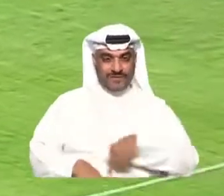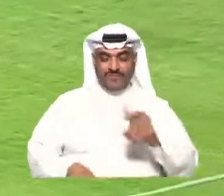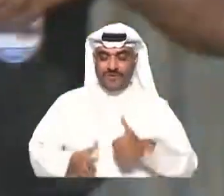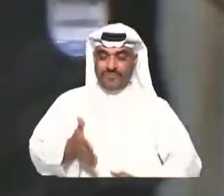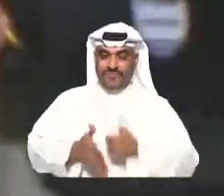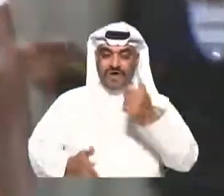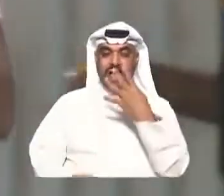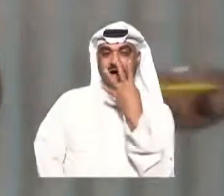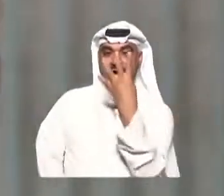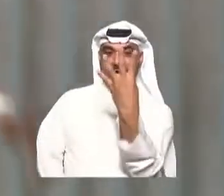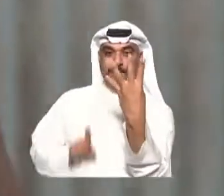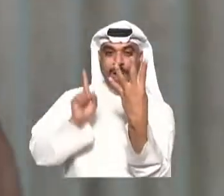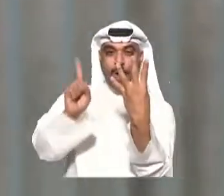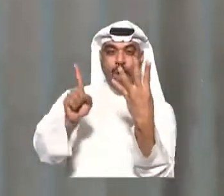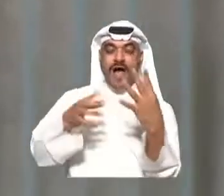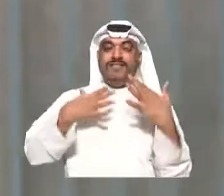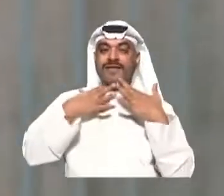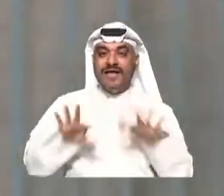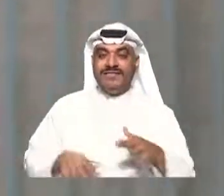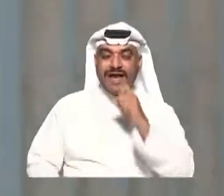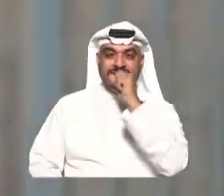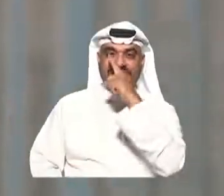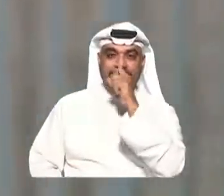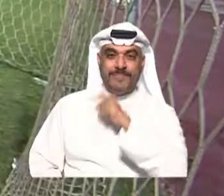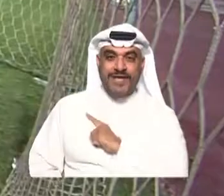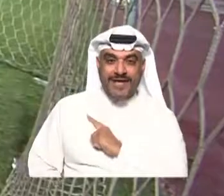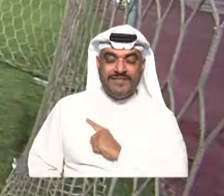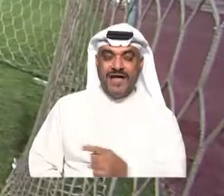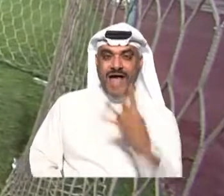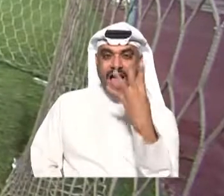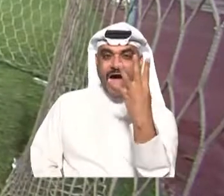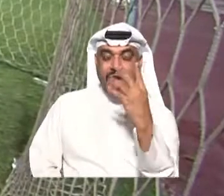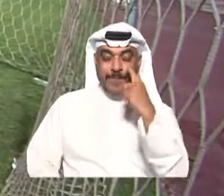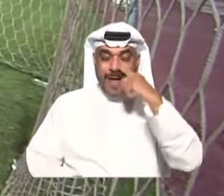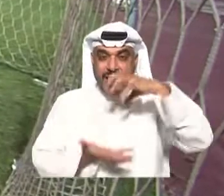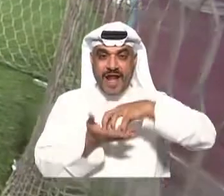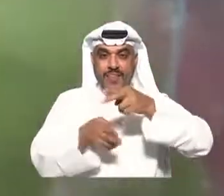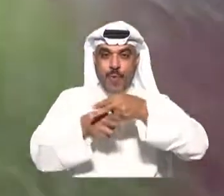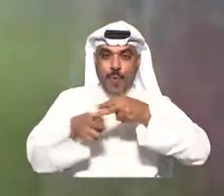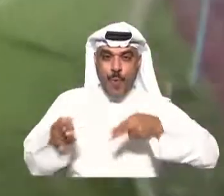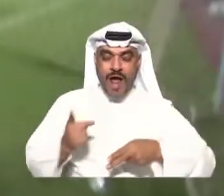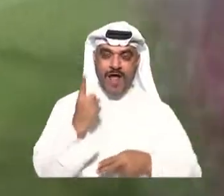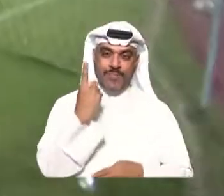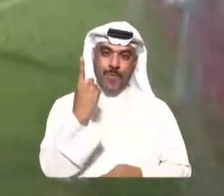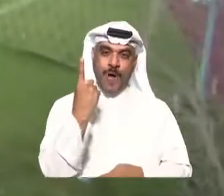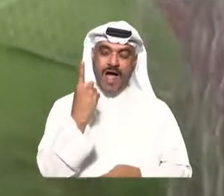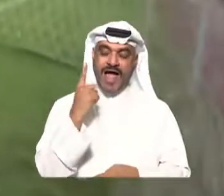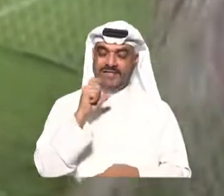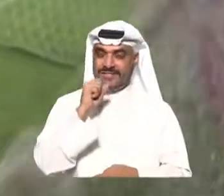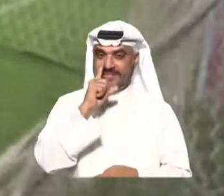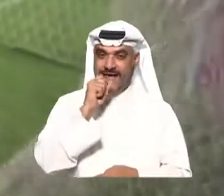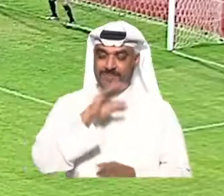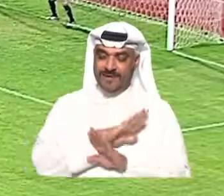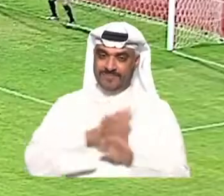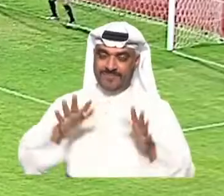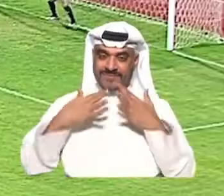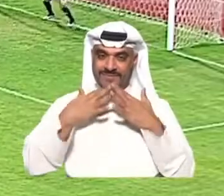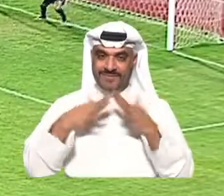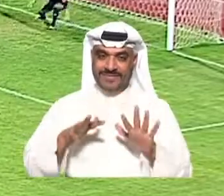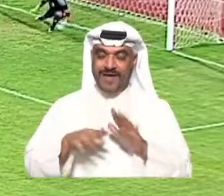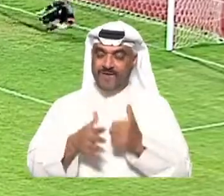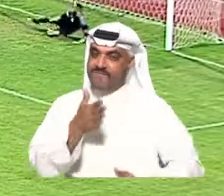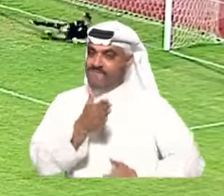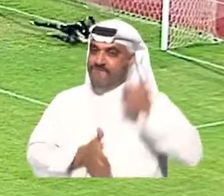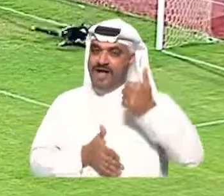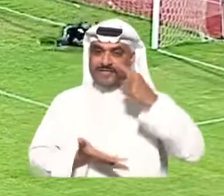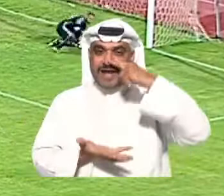أهداف مقابل هدف وحيد، تناوب على تسجيل أهداف الأبيض الكويتاوي فهد حمود الهدف الأول والهدف الثاني